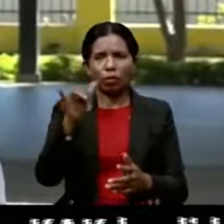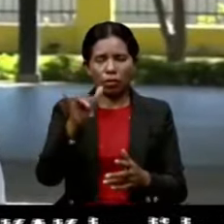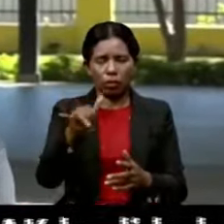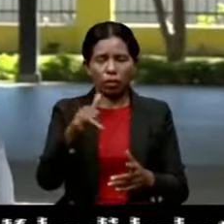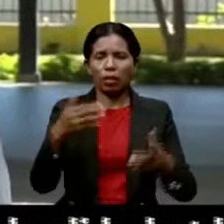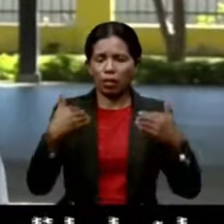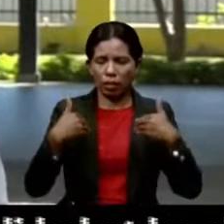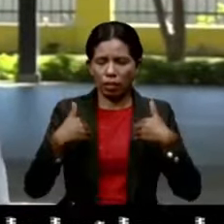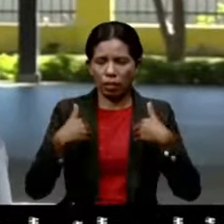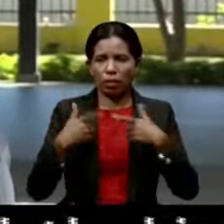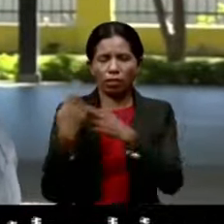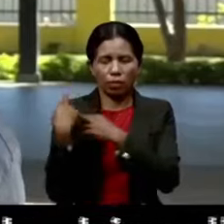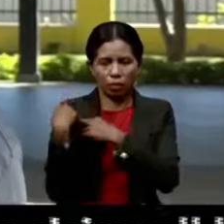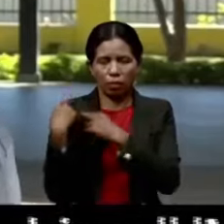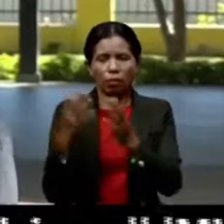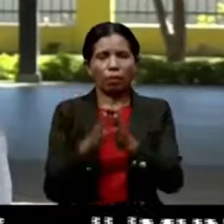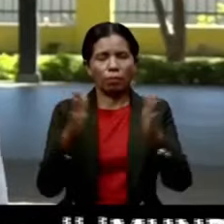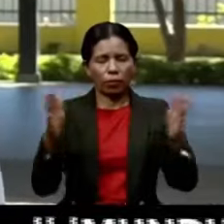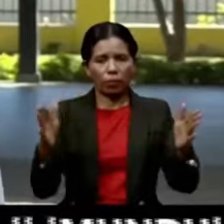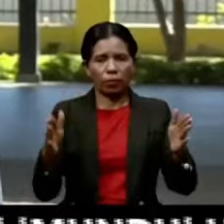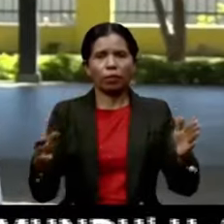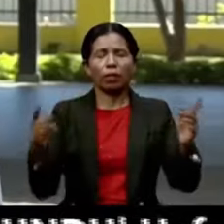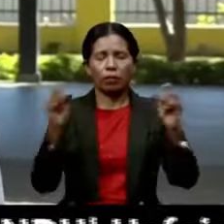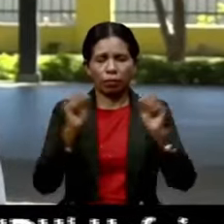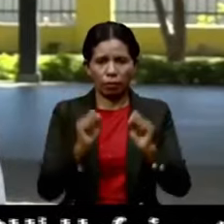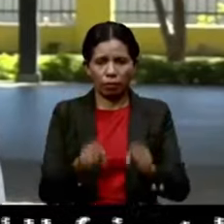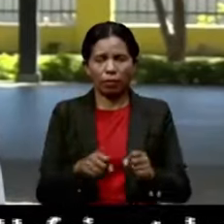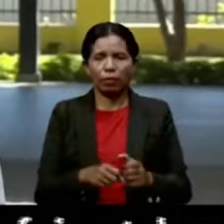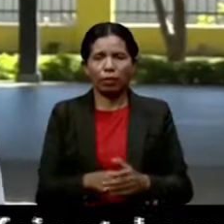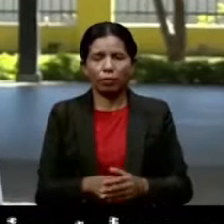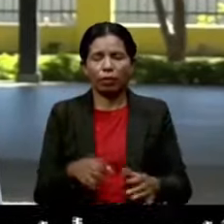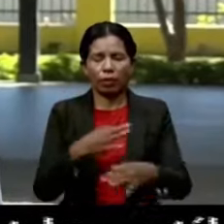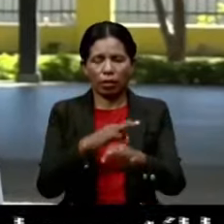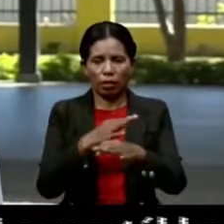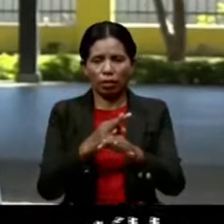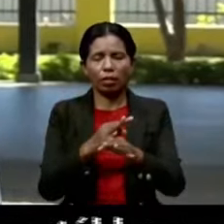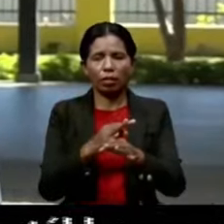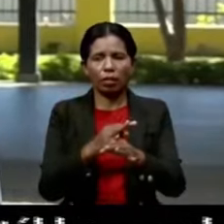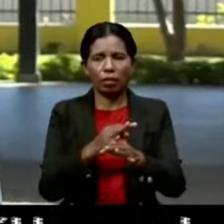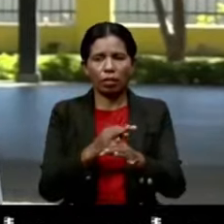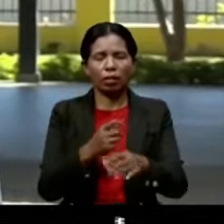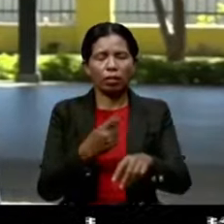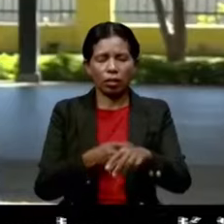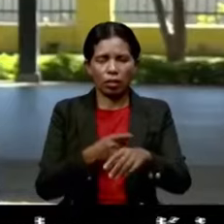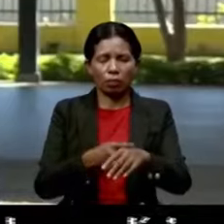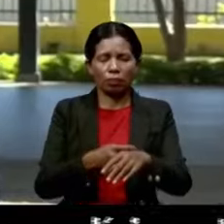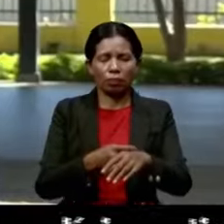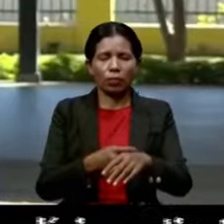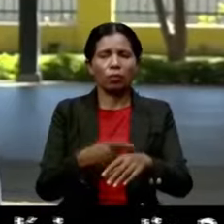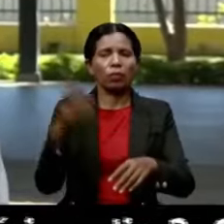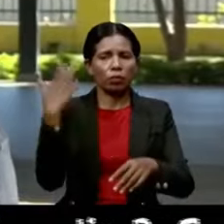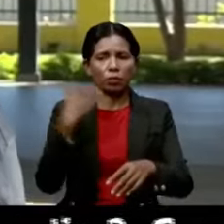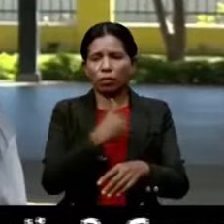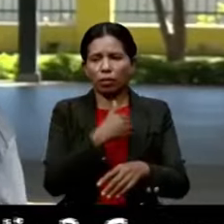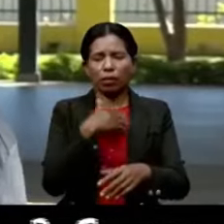ia responsabilidade bot atu hadia bot nebe ia pasado sidau